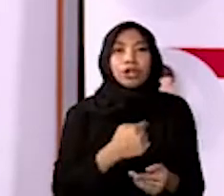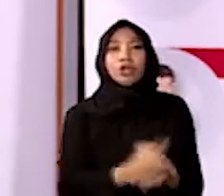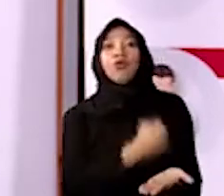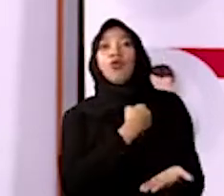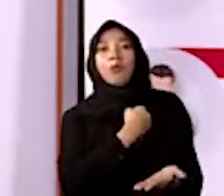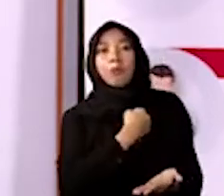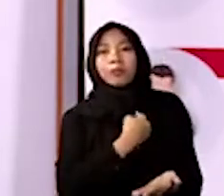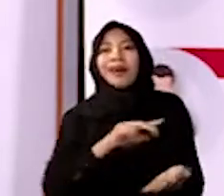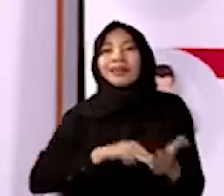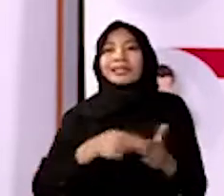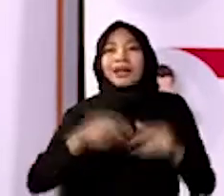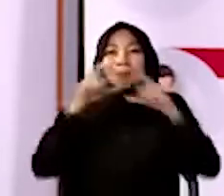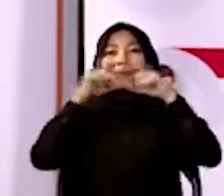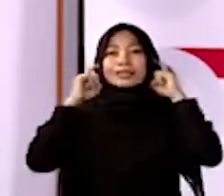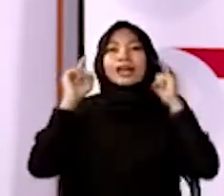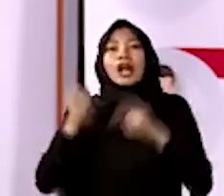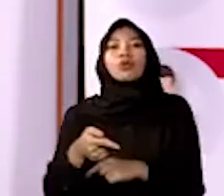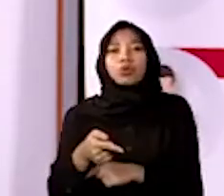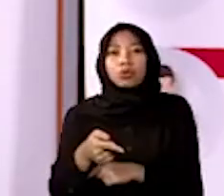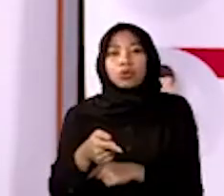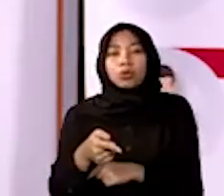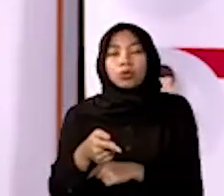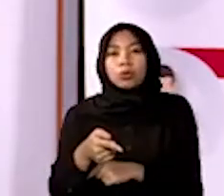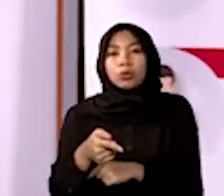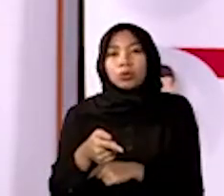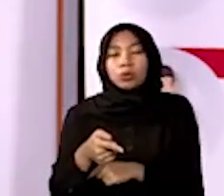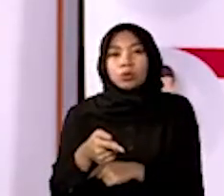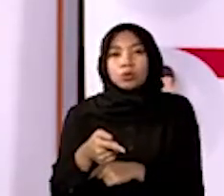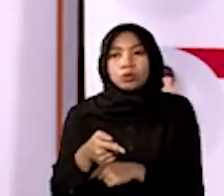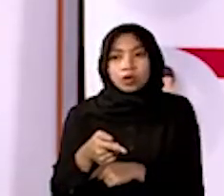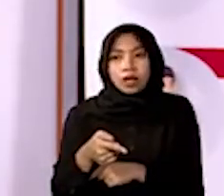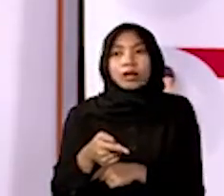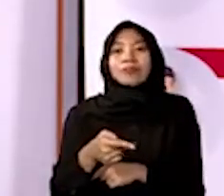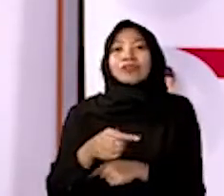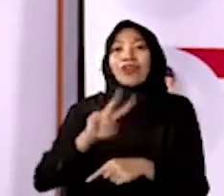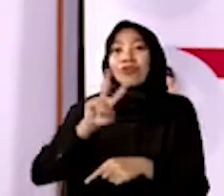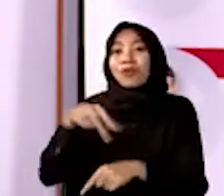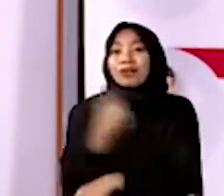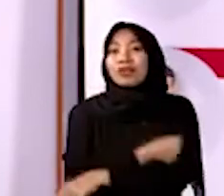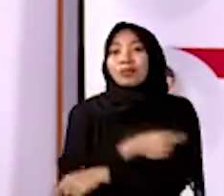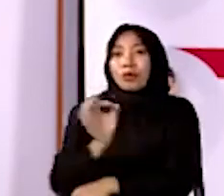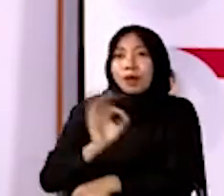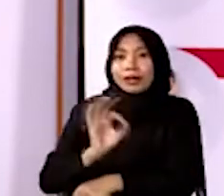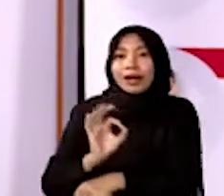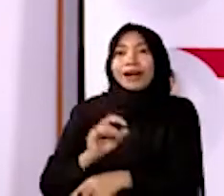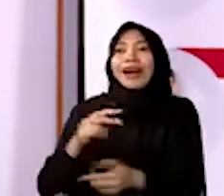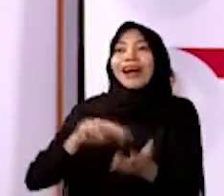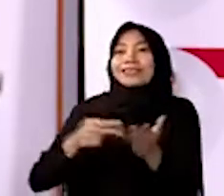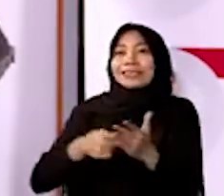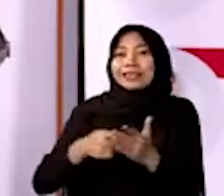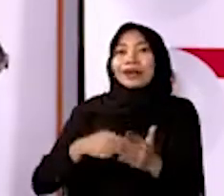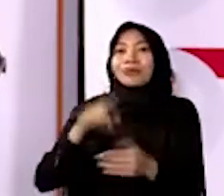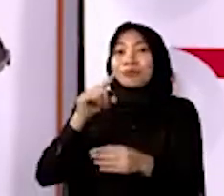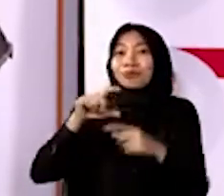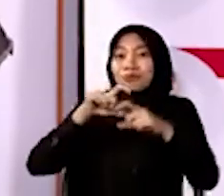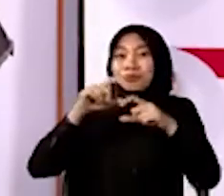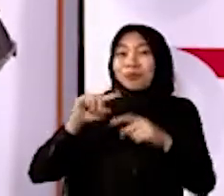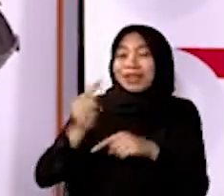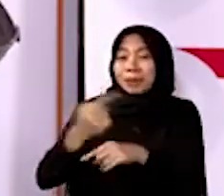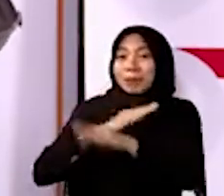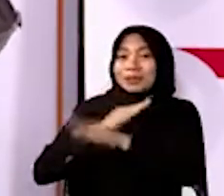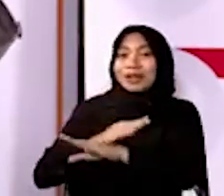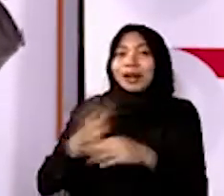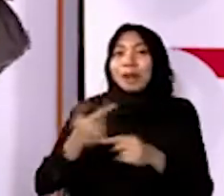merupakan obat kita yang ada sekarang untuk e vaksin ini eh untuk eh covid-19 ini Karena vaksin kan